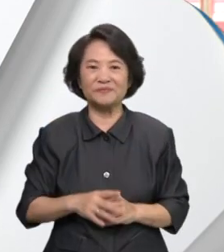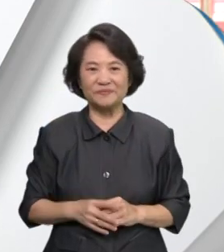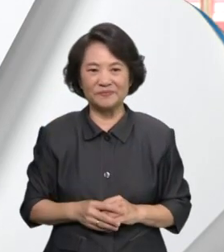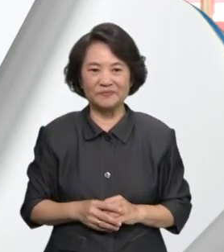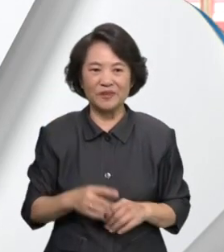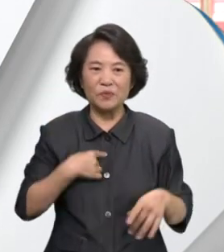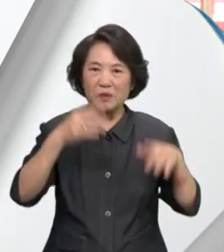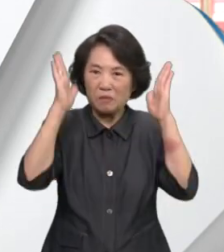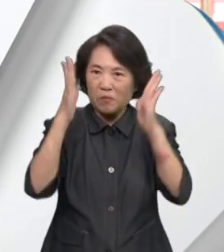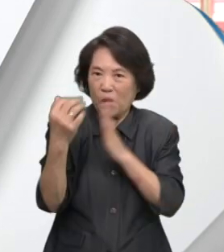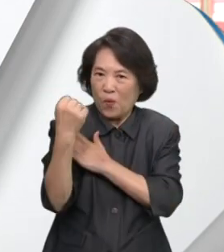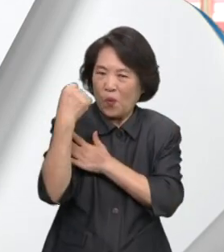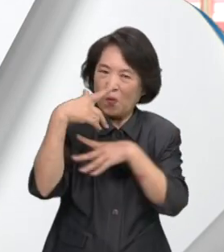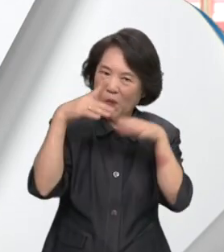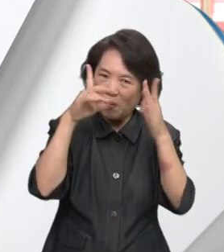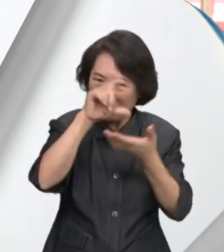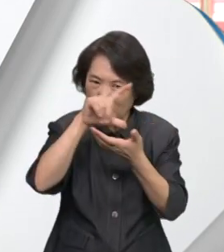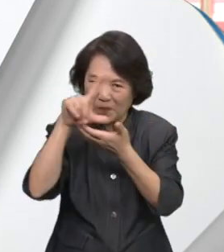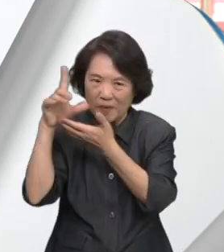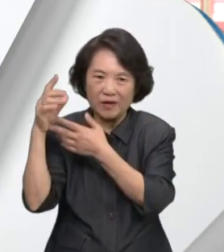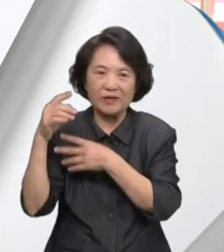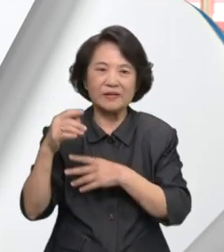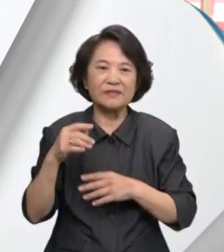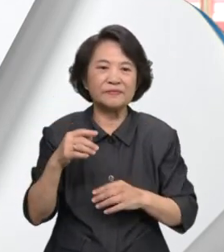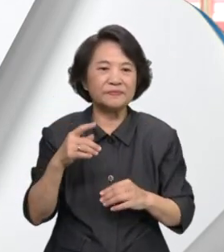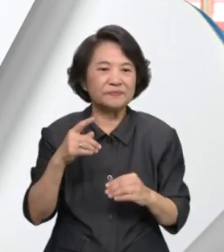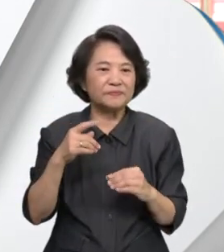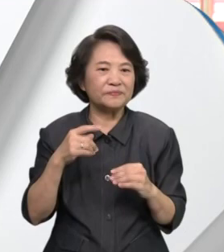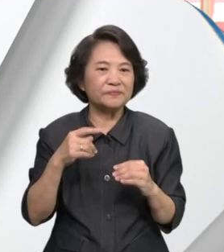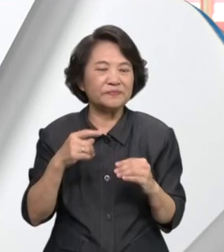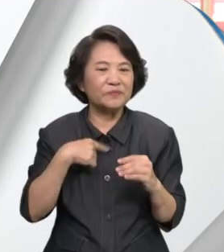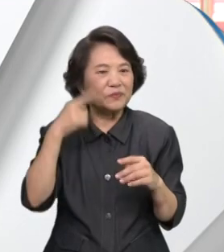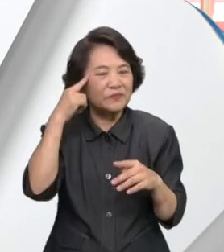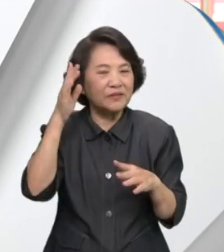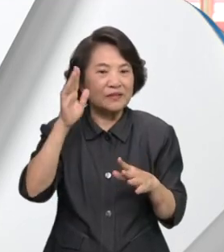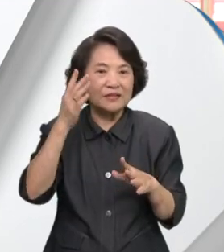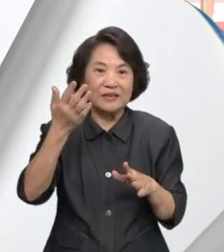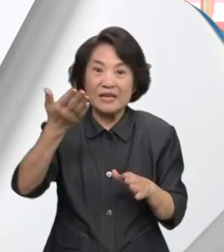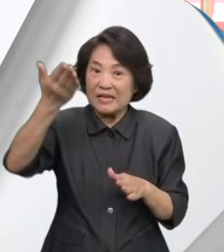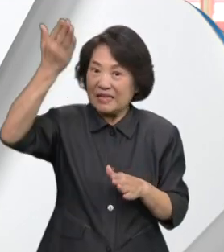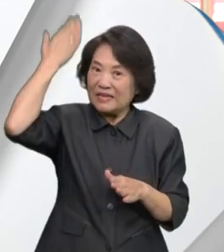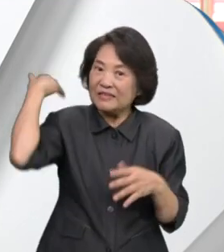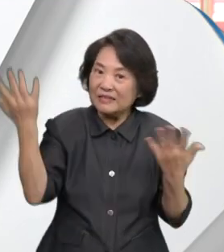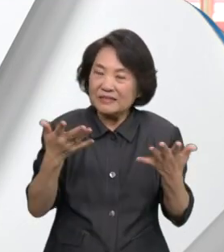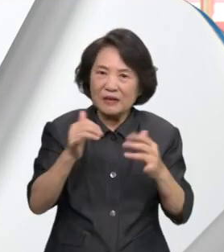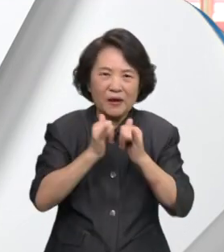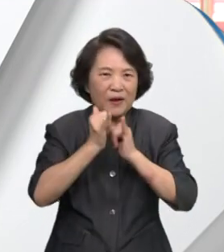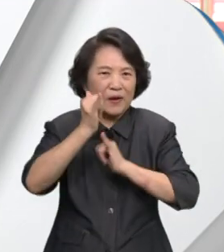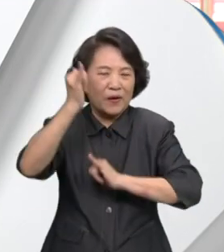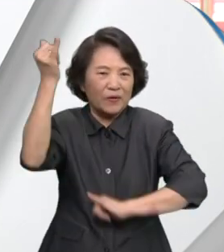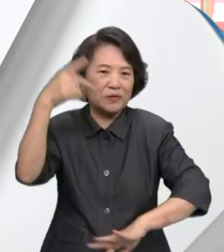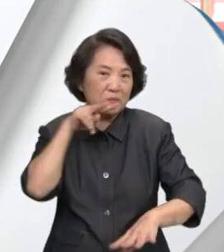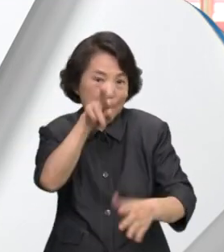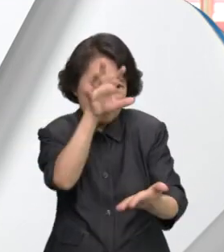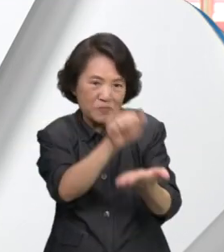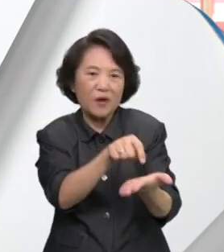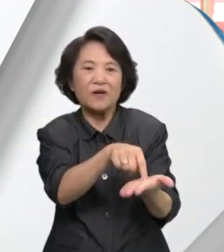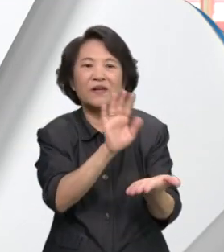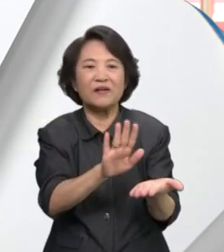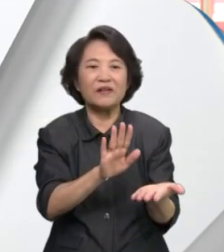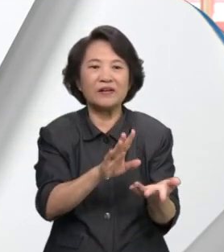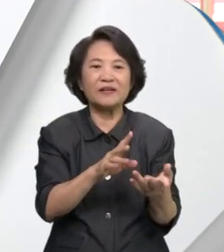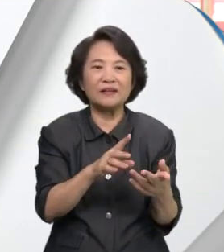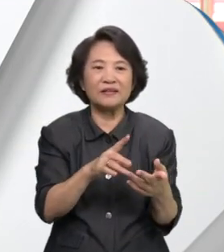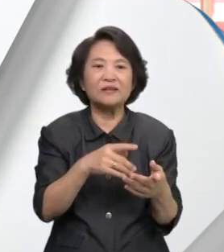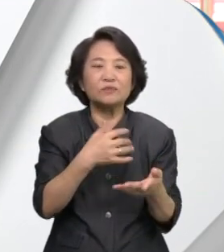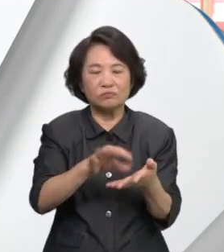认真系列。我就有一个为那个历史做有见证，当中啊